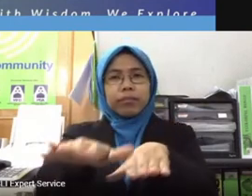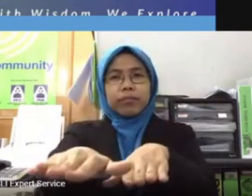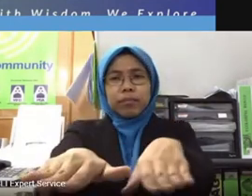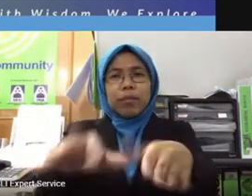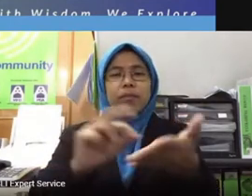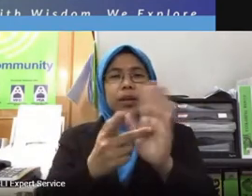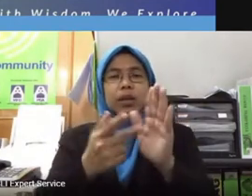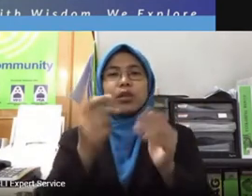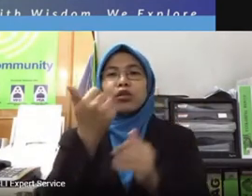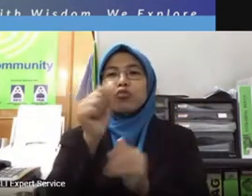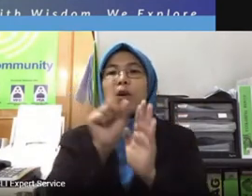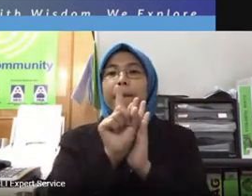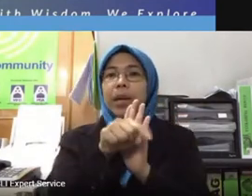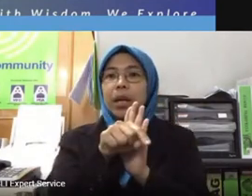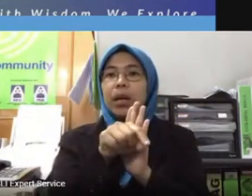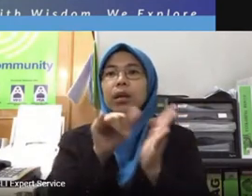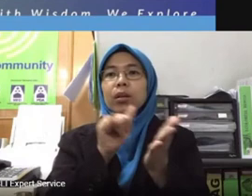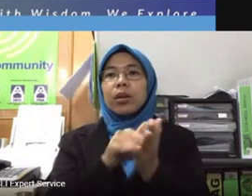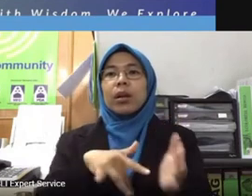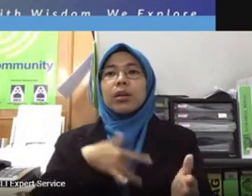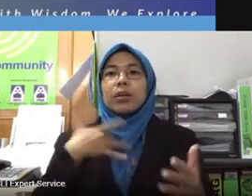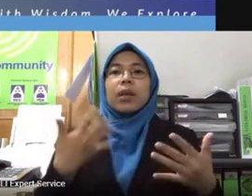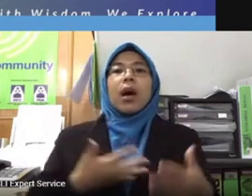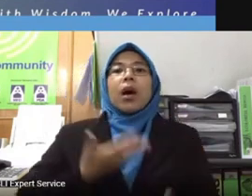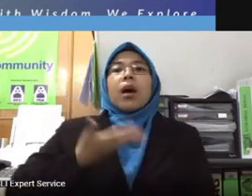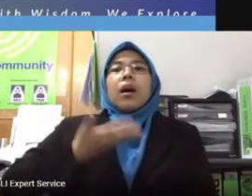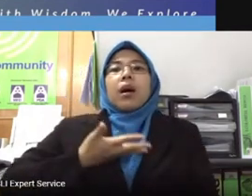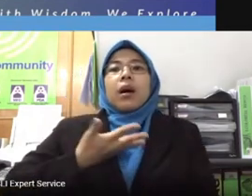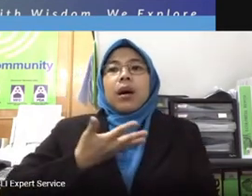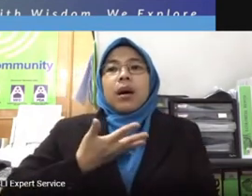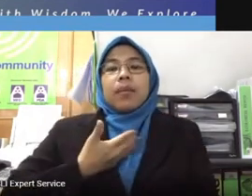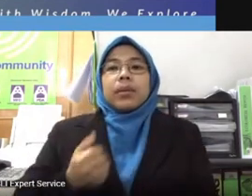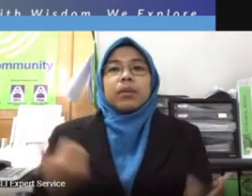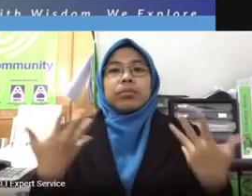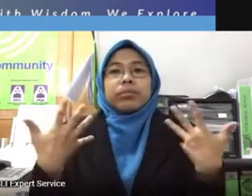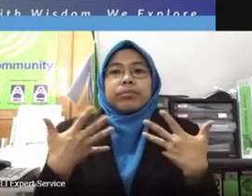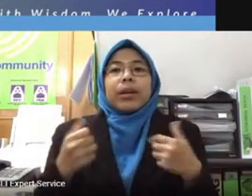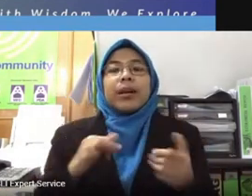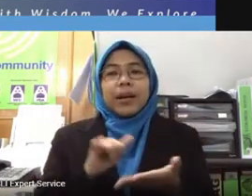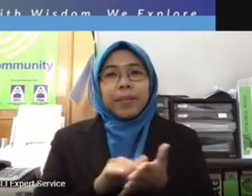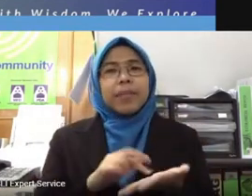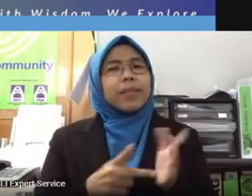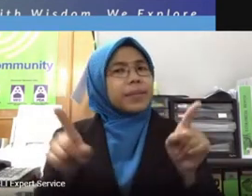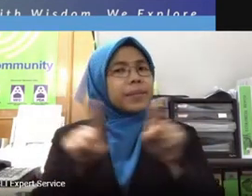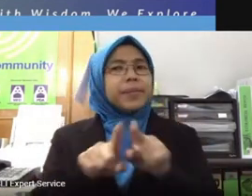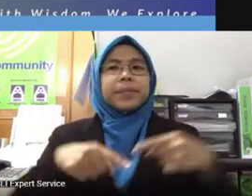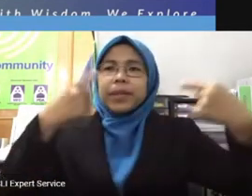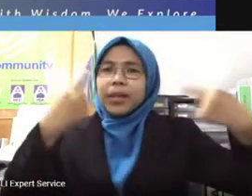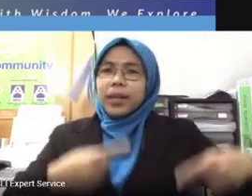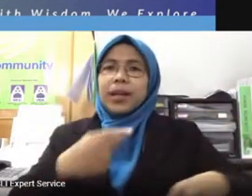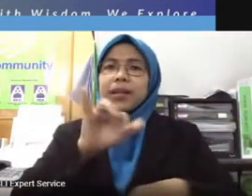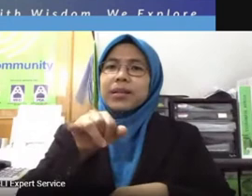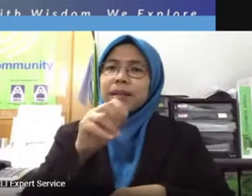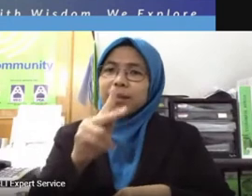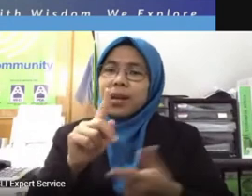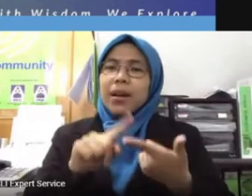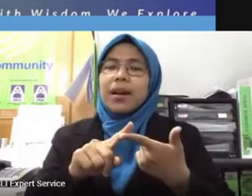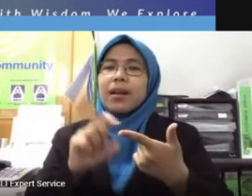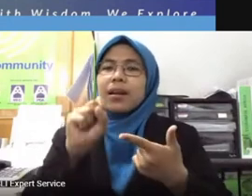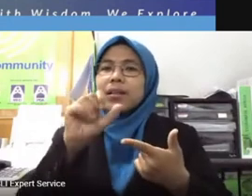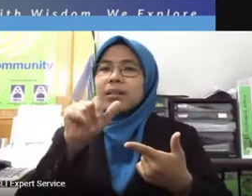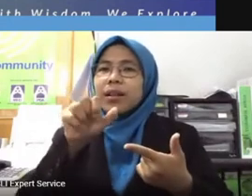tempoh 10 minit. Itu pun rasa macam dah tercungak-cungak. Rasa dah menggigil-gigil. Sama jugalah dengan pertandingan sajak, syair, pantun